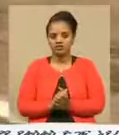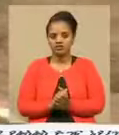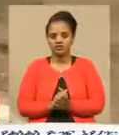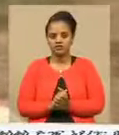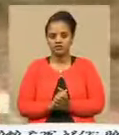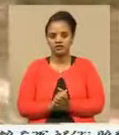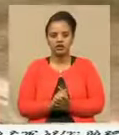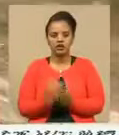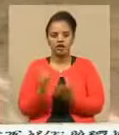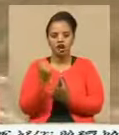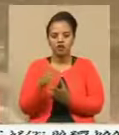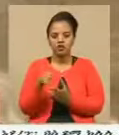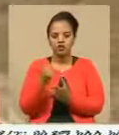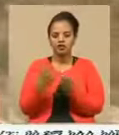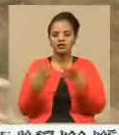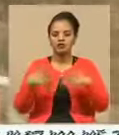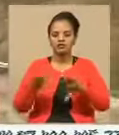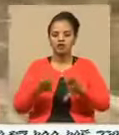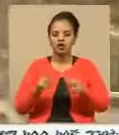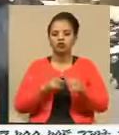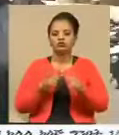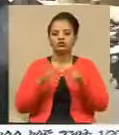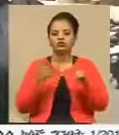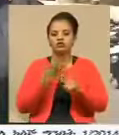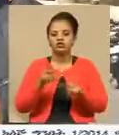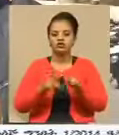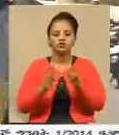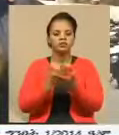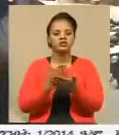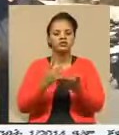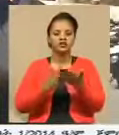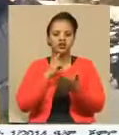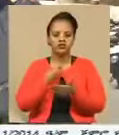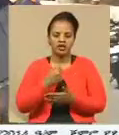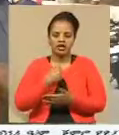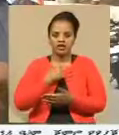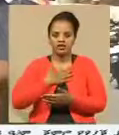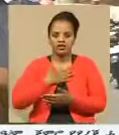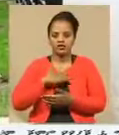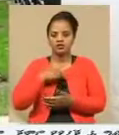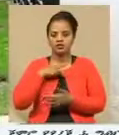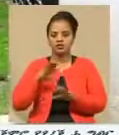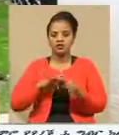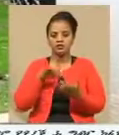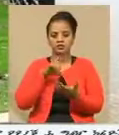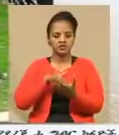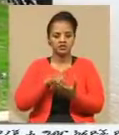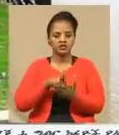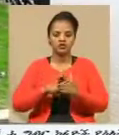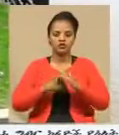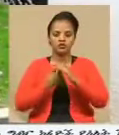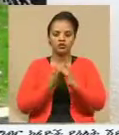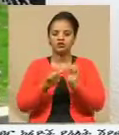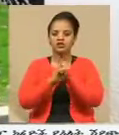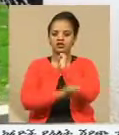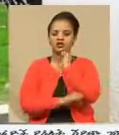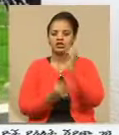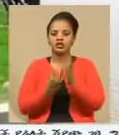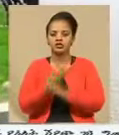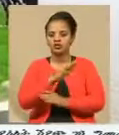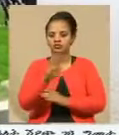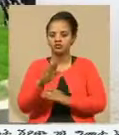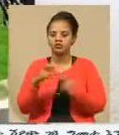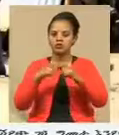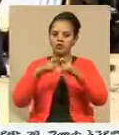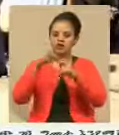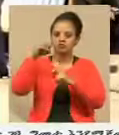አረንጓዴ እንዲለብሱ በማድረግ በኩል የአንዱ ትልቁ ነገር ይሄ ነው። ህዝብን ማሳተፍ ማለት ይሄ ነው። የኔነት እንዲሰማው ማድረግ ይሄ ነው። በከተማው የተጀመሩ መሰረተ ልማቶችን